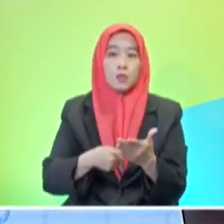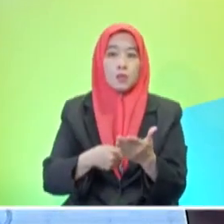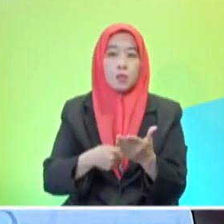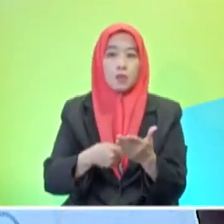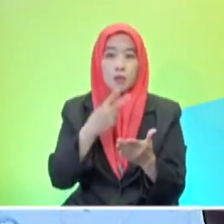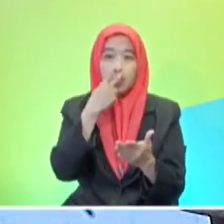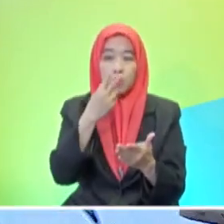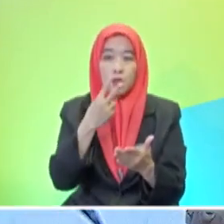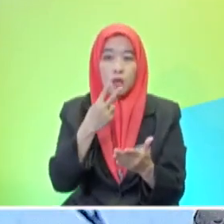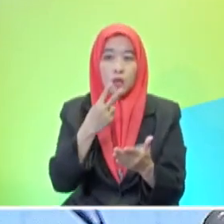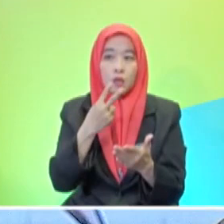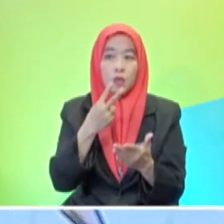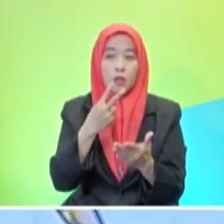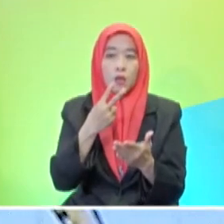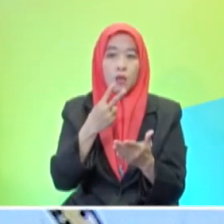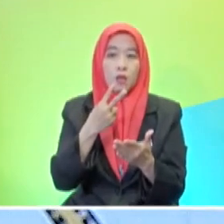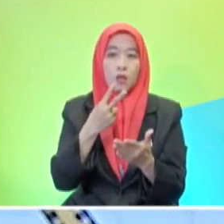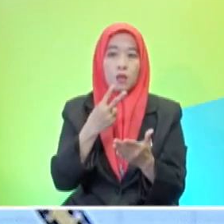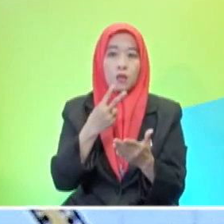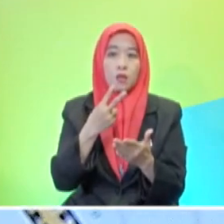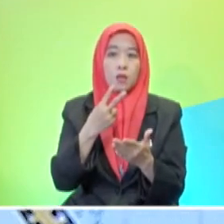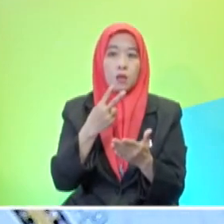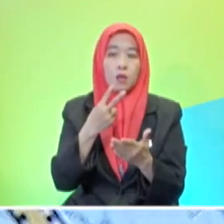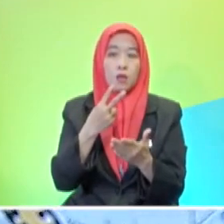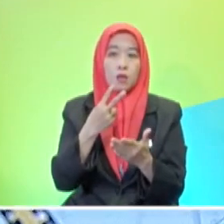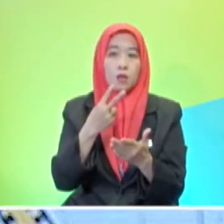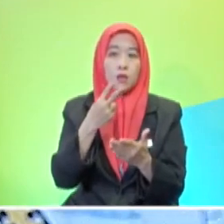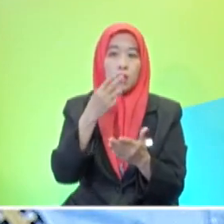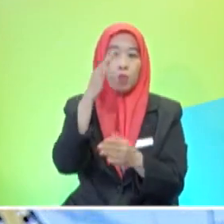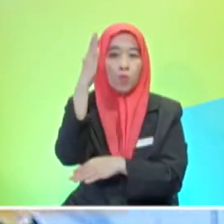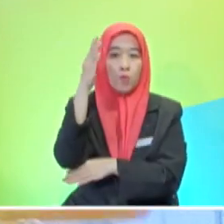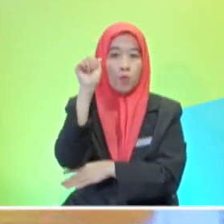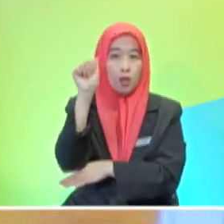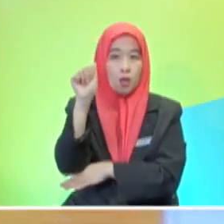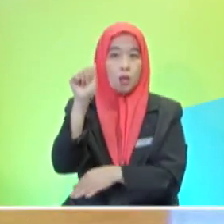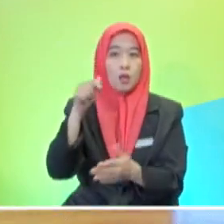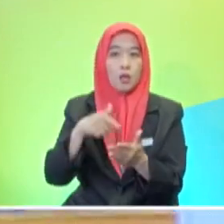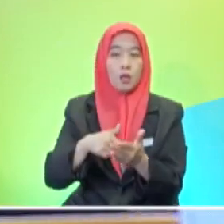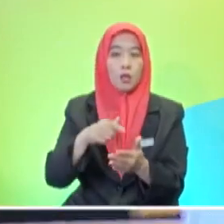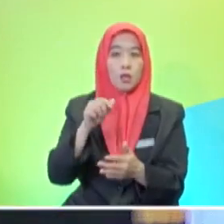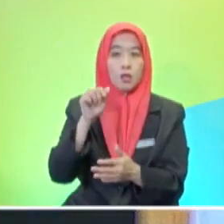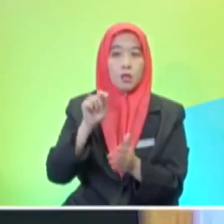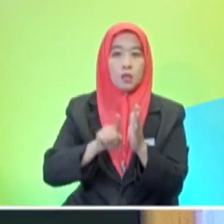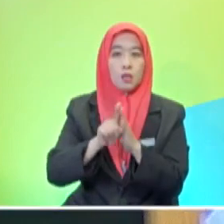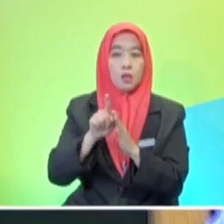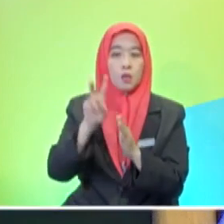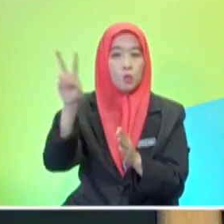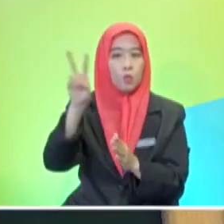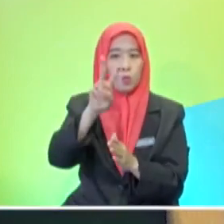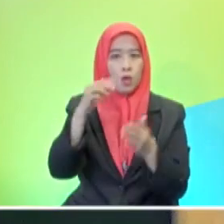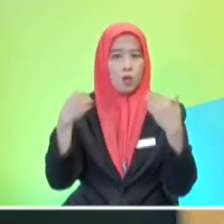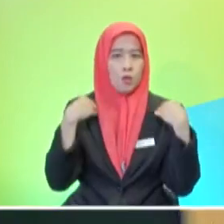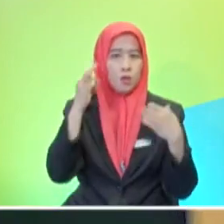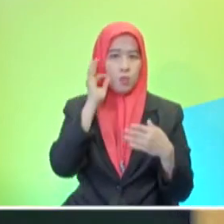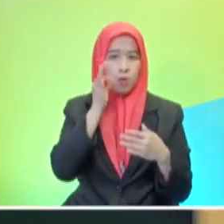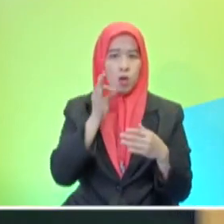segi pemerhatian mata kasar, saya nampak A ni dia lagi tinggi. Okey, lagi tinggi. Dua-dua ada buah, tetapi B